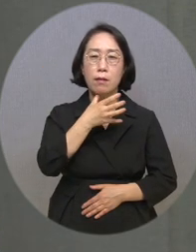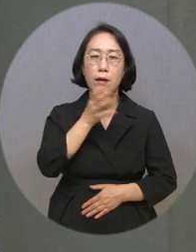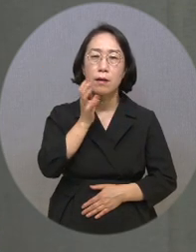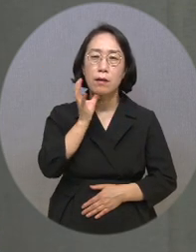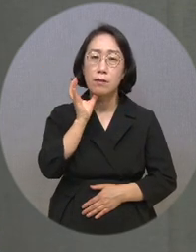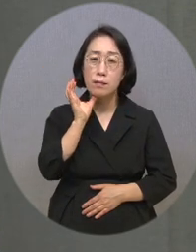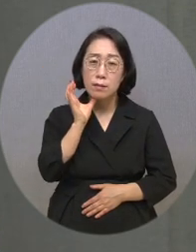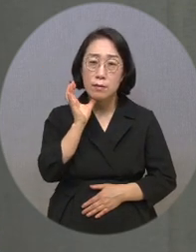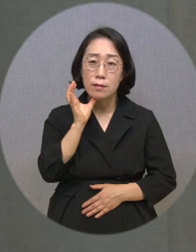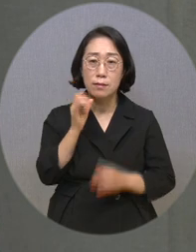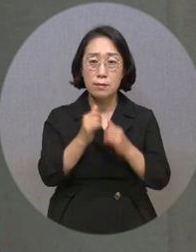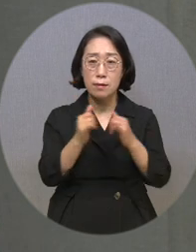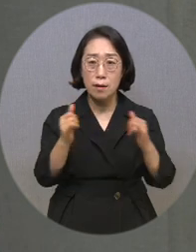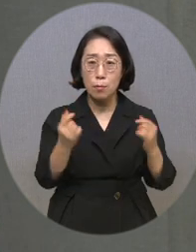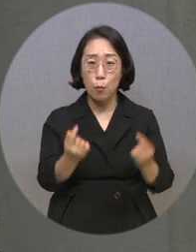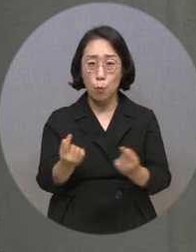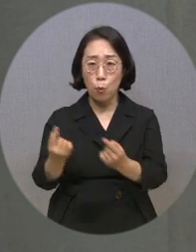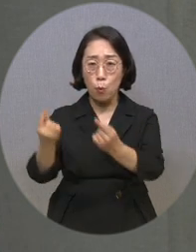많이 늘어나면서